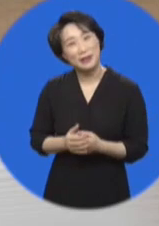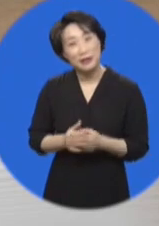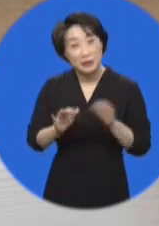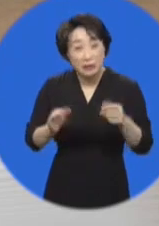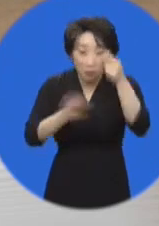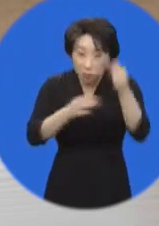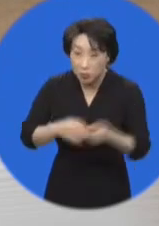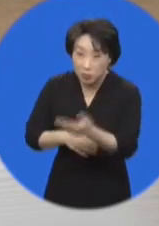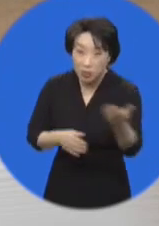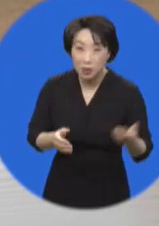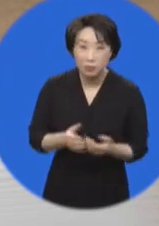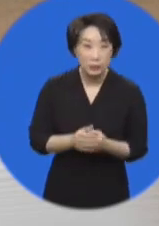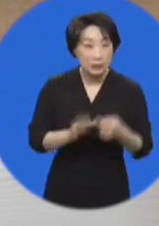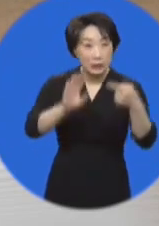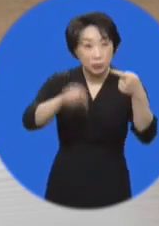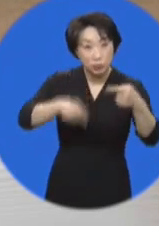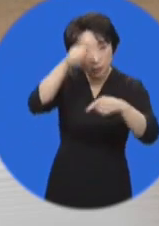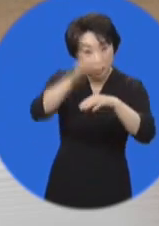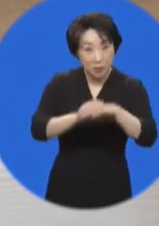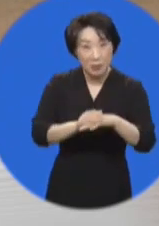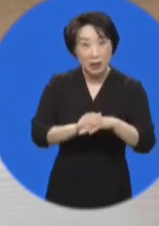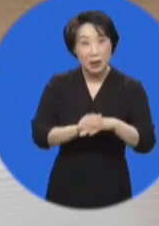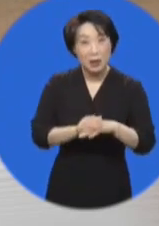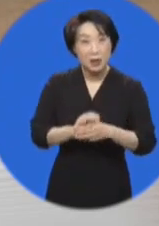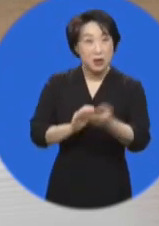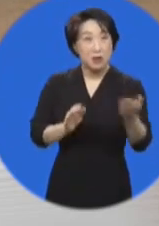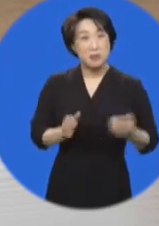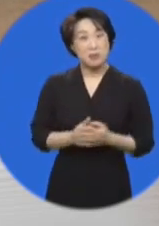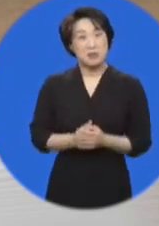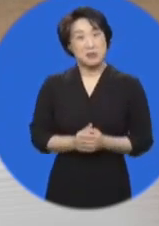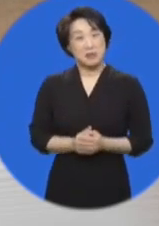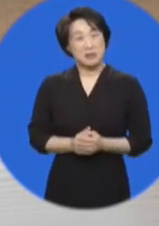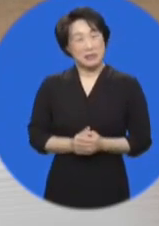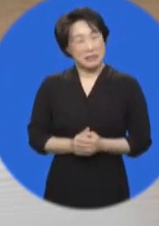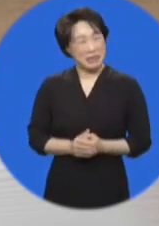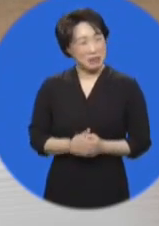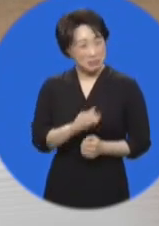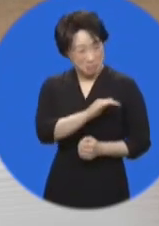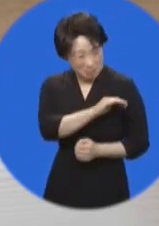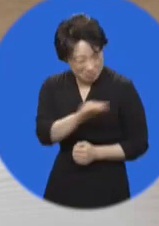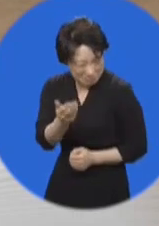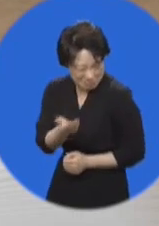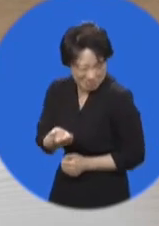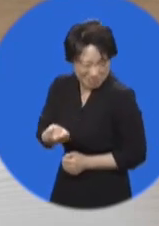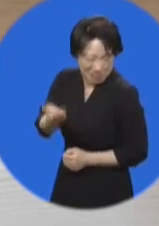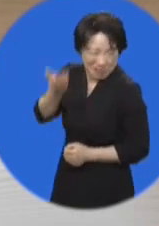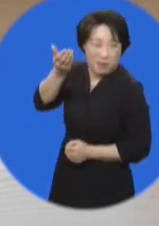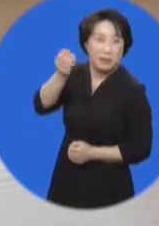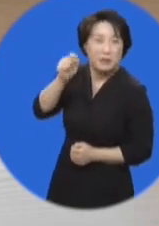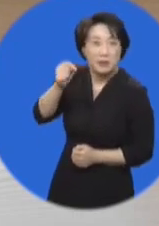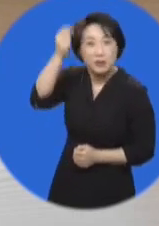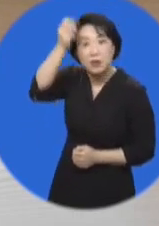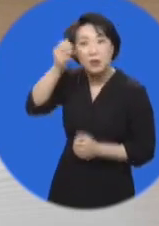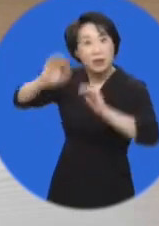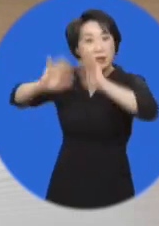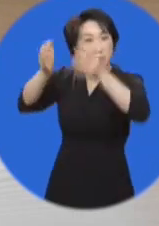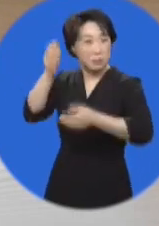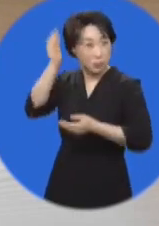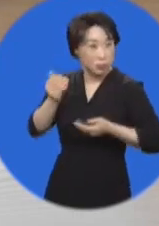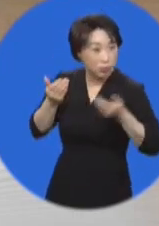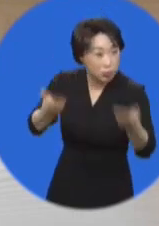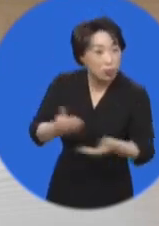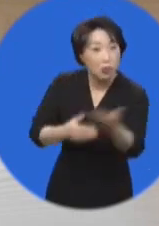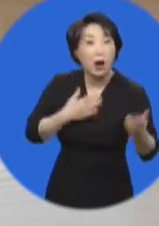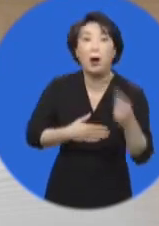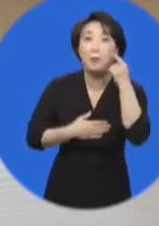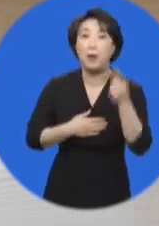예배가 정말로 얼마나 수준이 높은 영적인 세계를 말하는가를